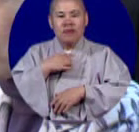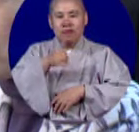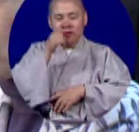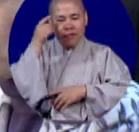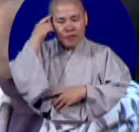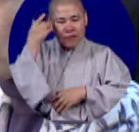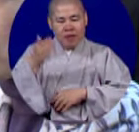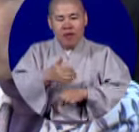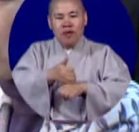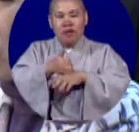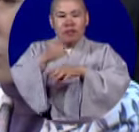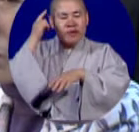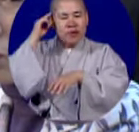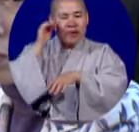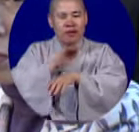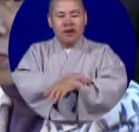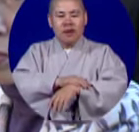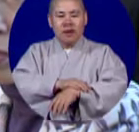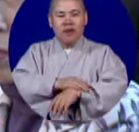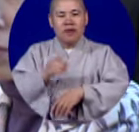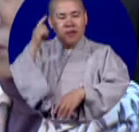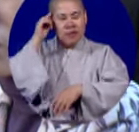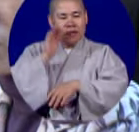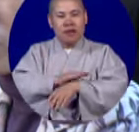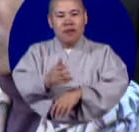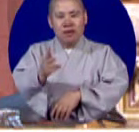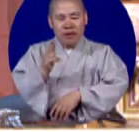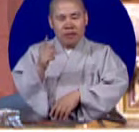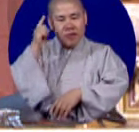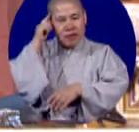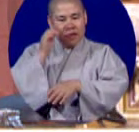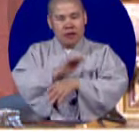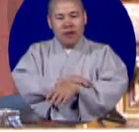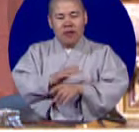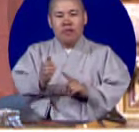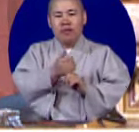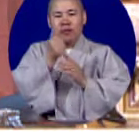보살 지혜가 반야바라밀 지혜예요. 부처님 지혜는 아니거든요.